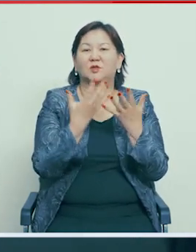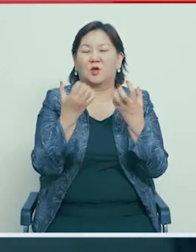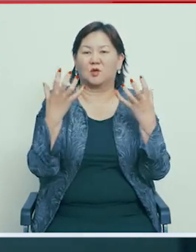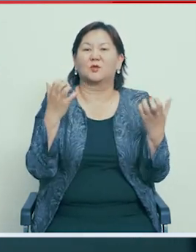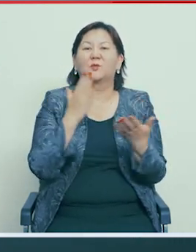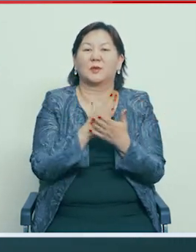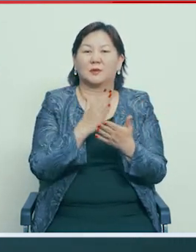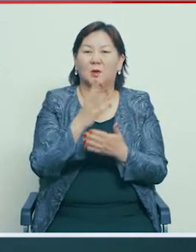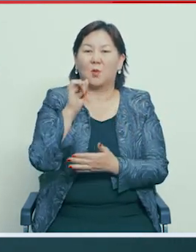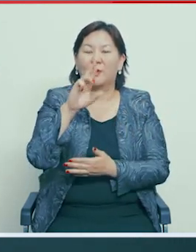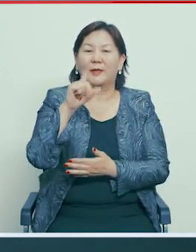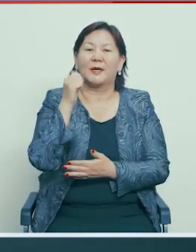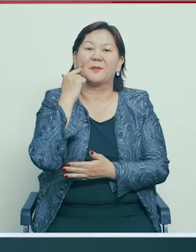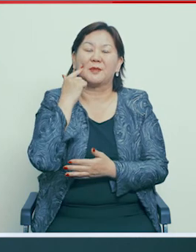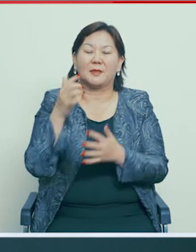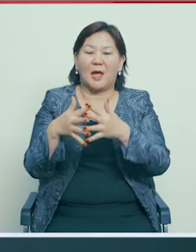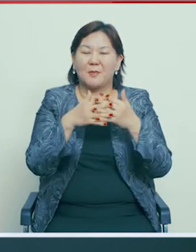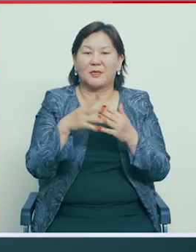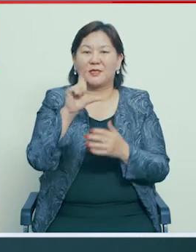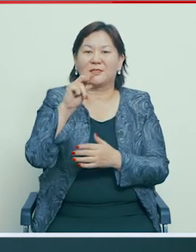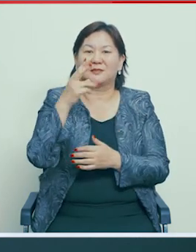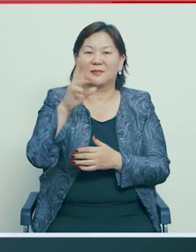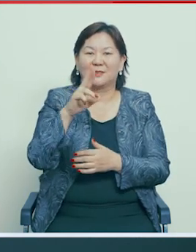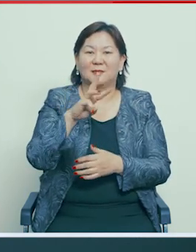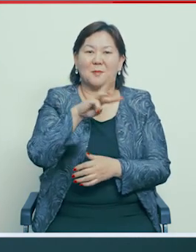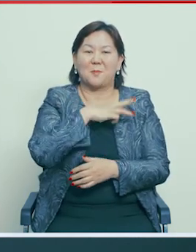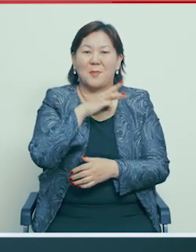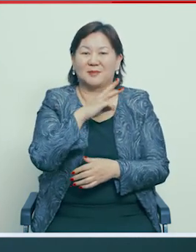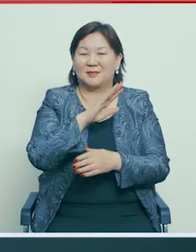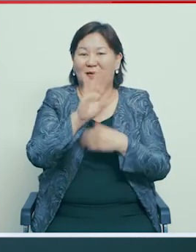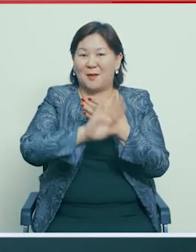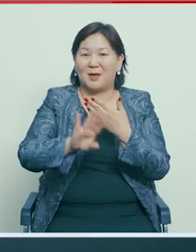олон байдаг л да. Уянгаа гэдээ бас эмэгтэй байдаг Америк элчин сайдын яамд бас мастер хамгаалаад